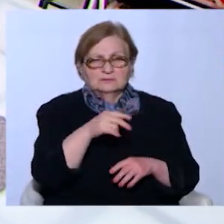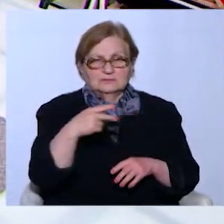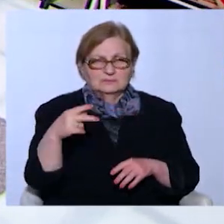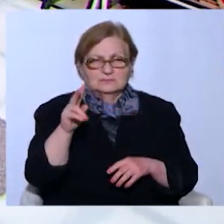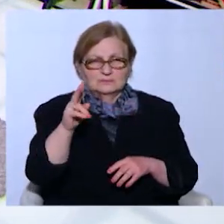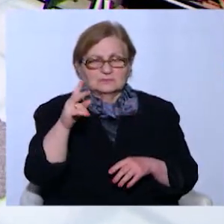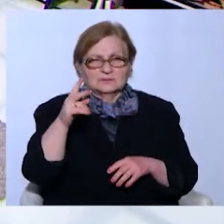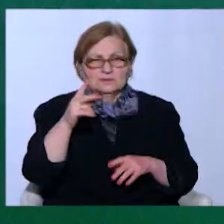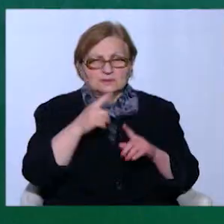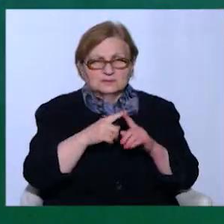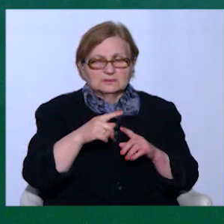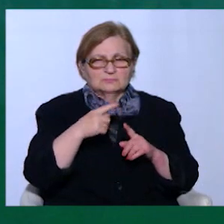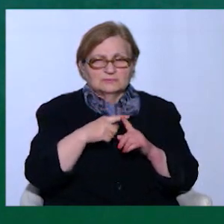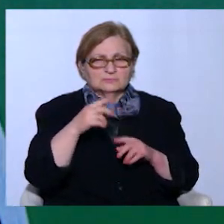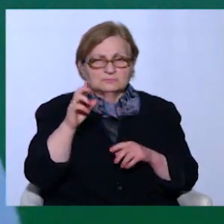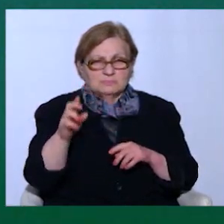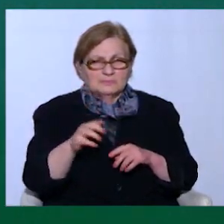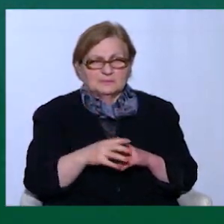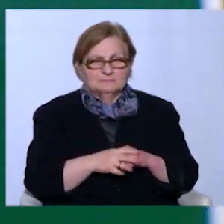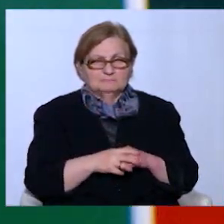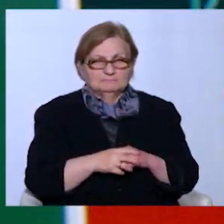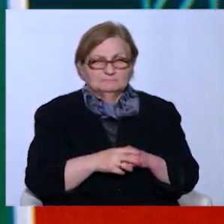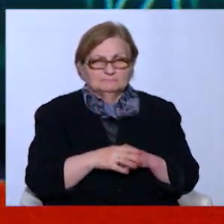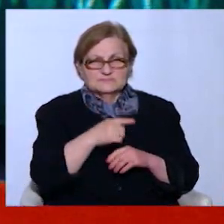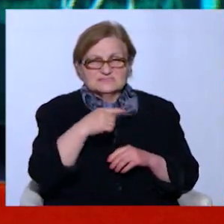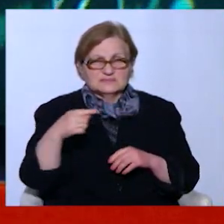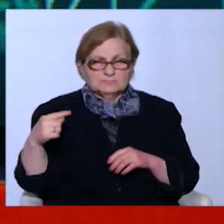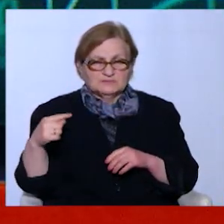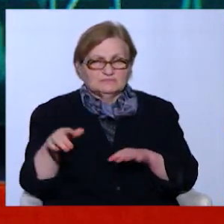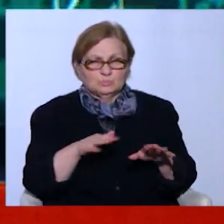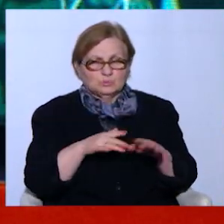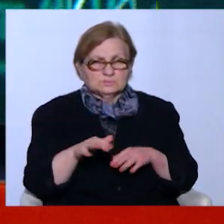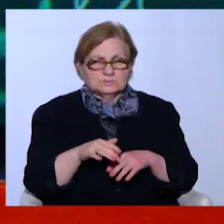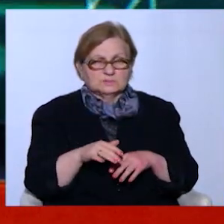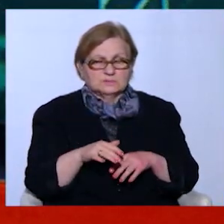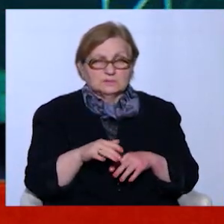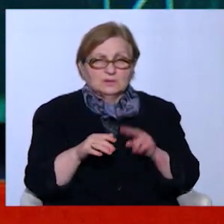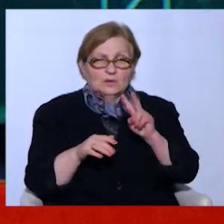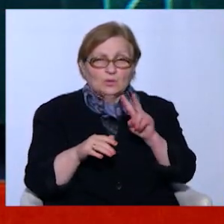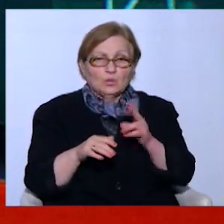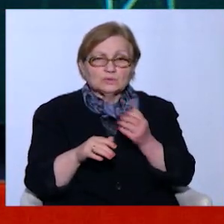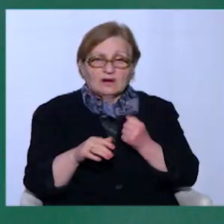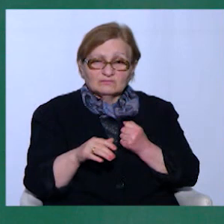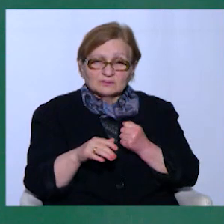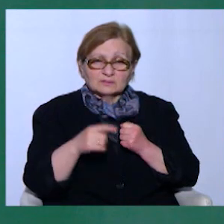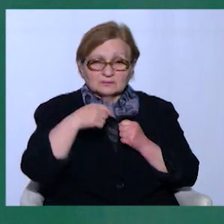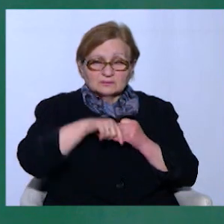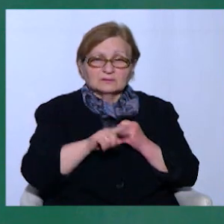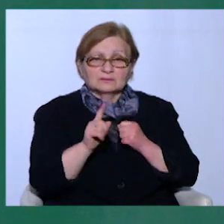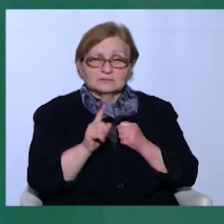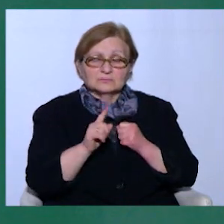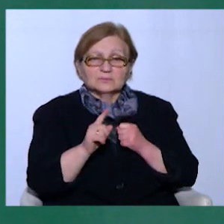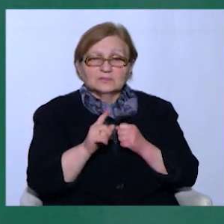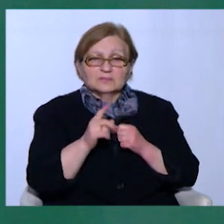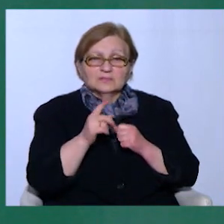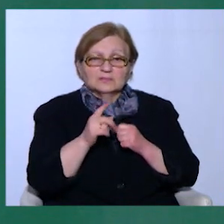2x პლუს b წრფივი ფუნქცია, სადაც ნუ 2 ავიღეთ, იმიტომ კა ამ ახალი წრფისაც,